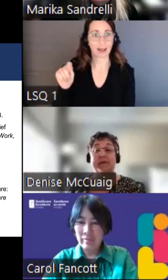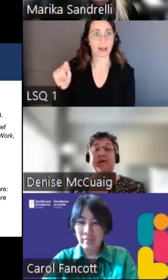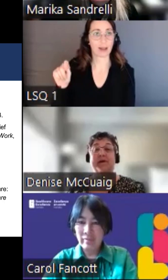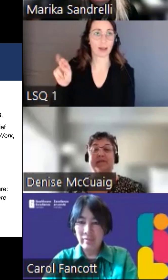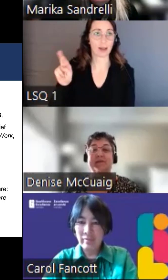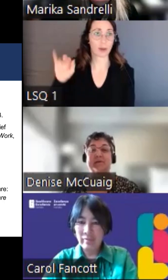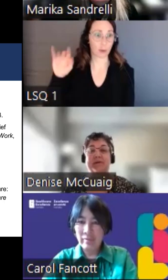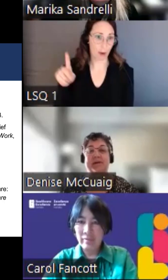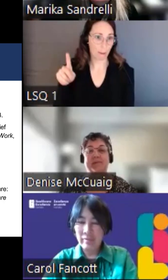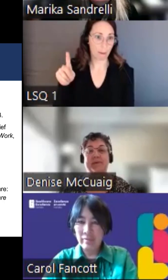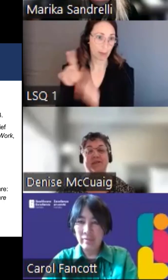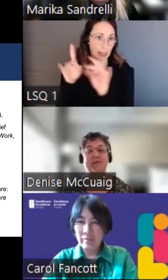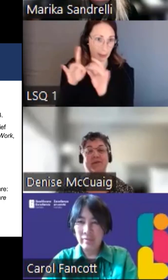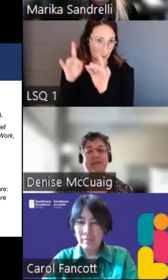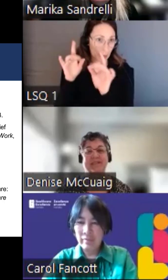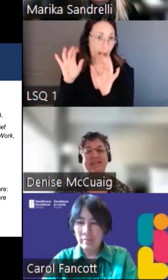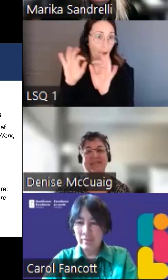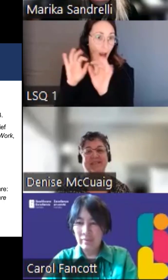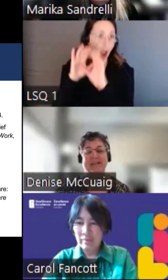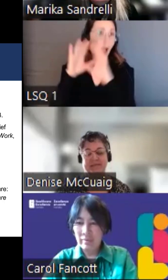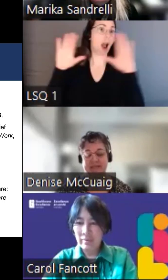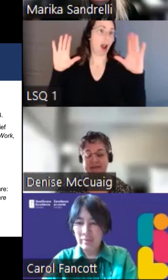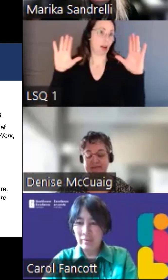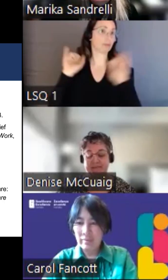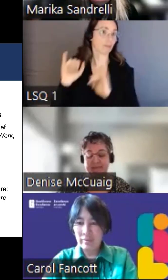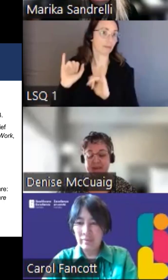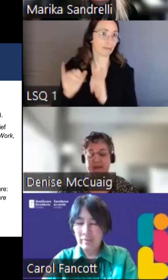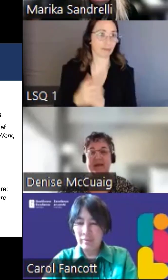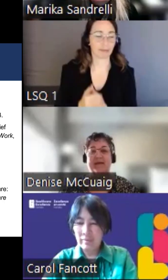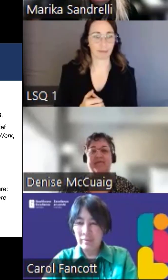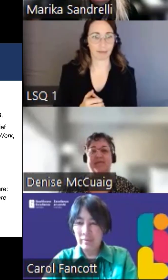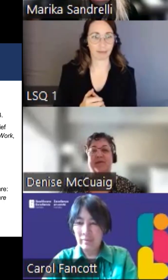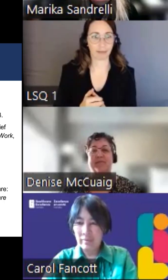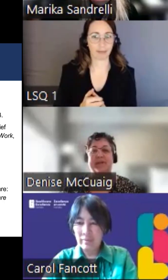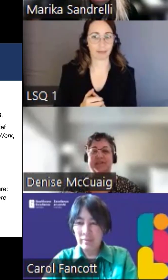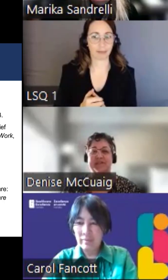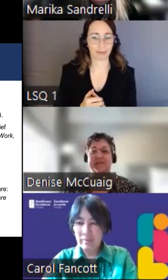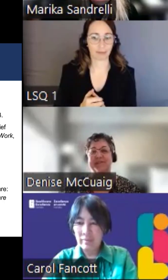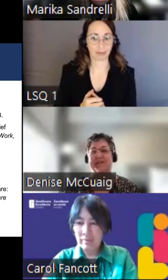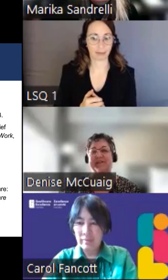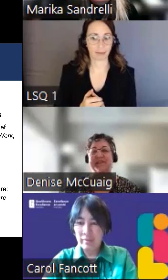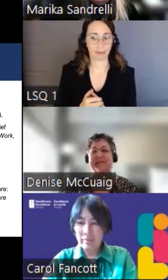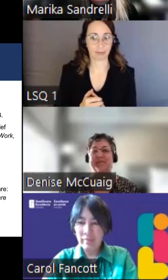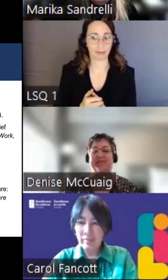donc les festivals et le système et la qualité de soins donnés au service.